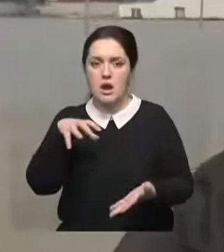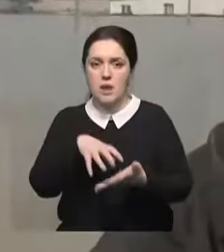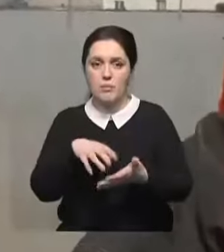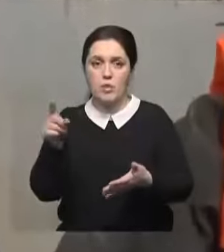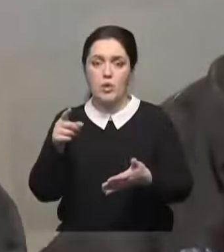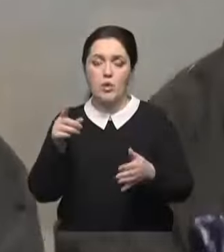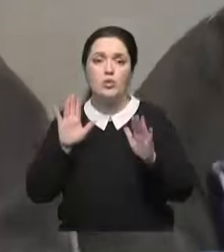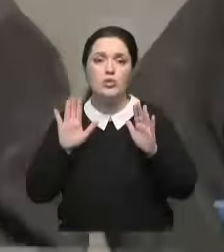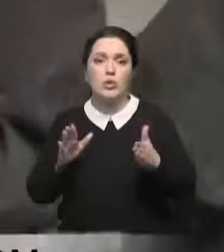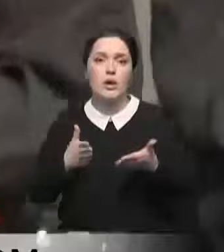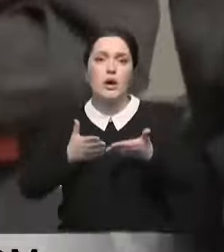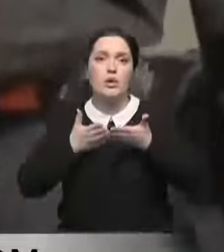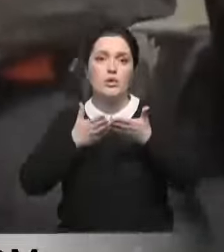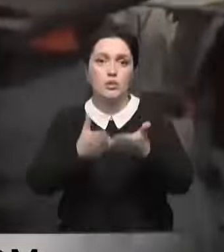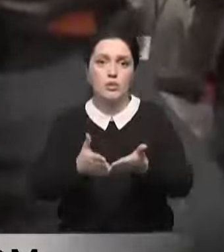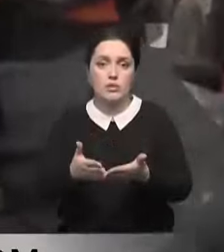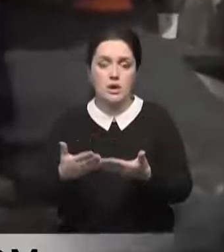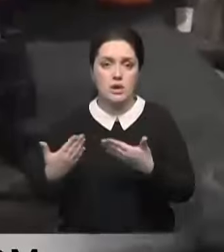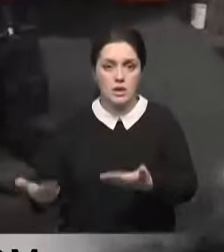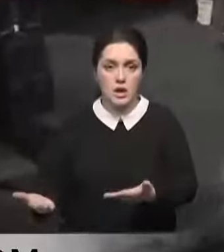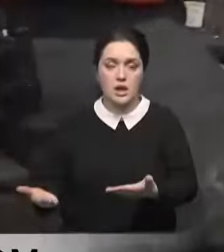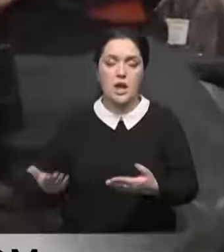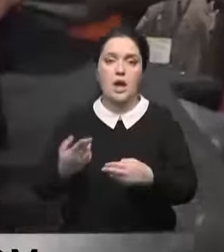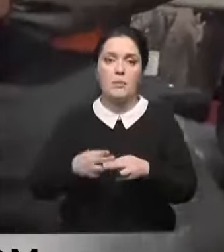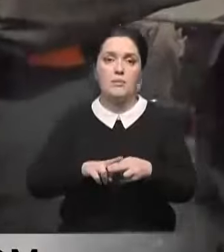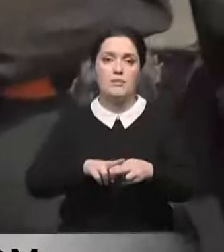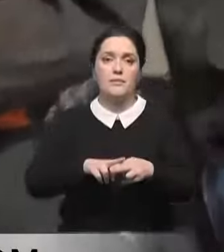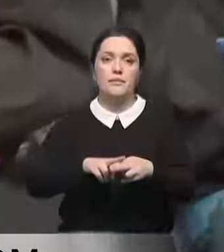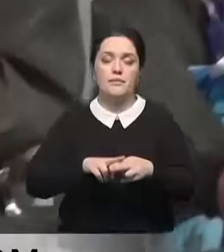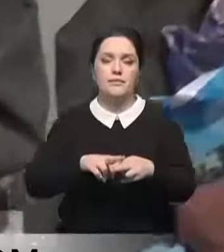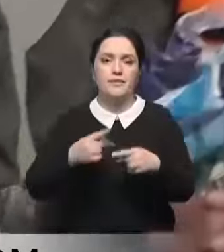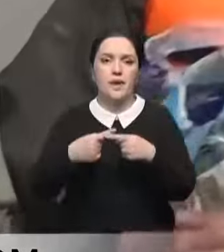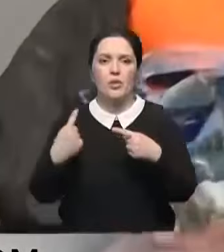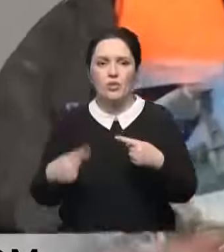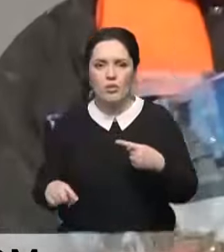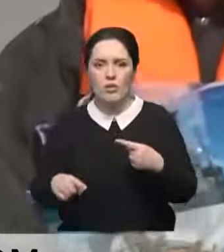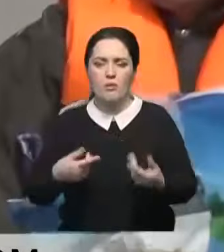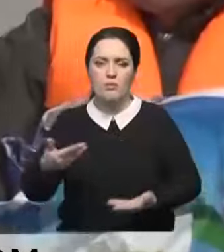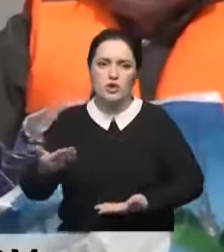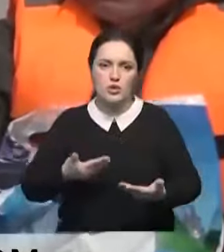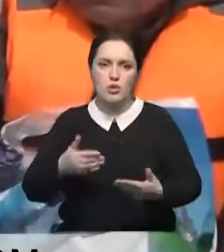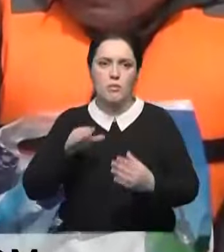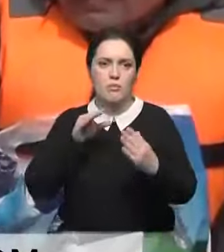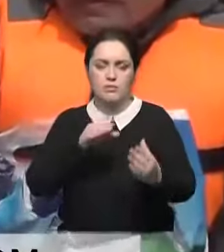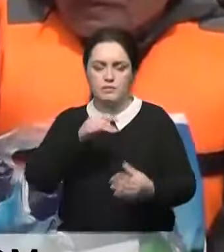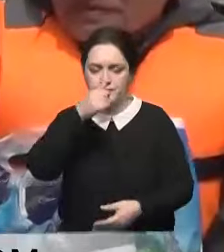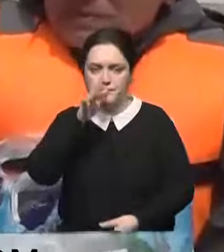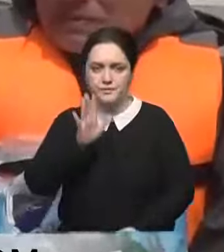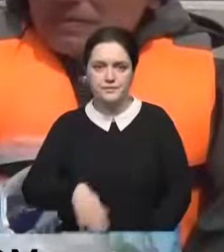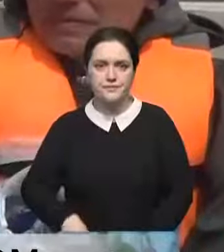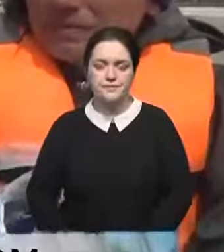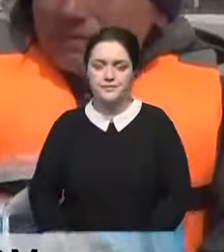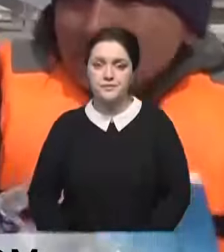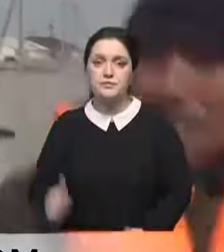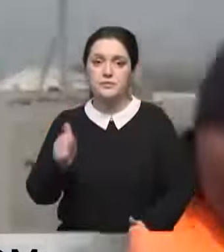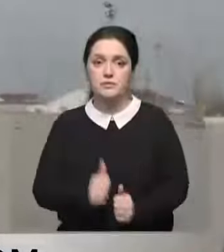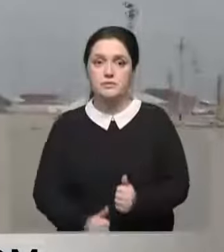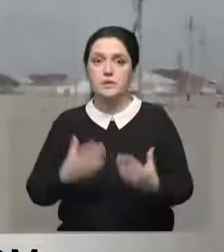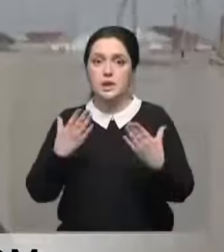них можно только вот на таких лодках. Использование любого другого транспорта может быть опасным.